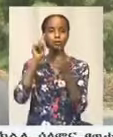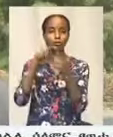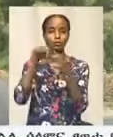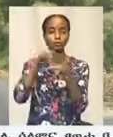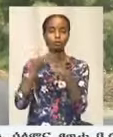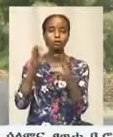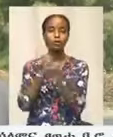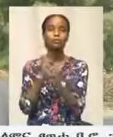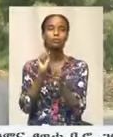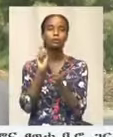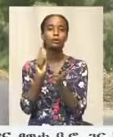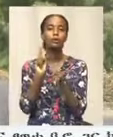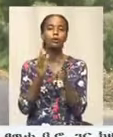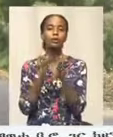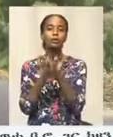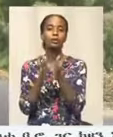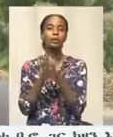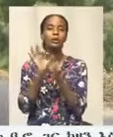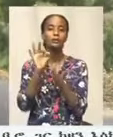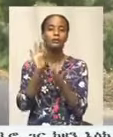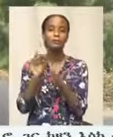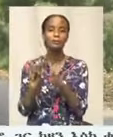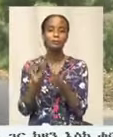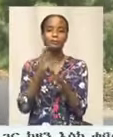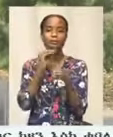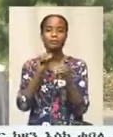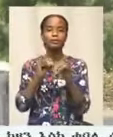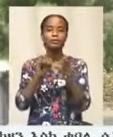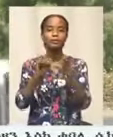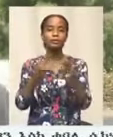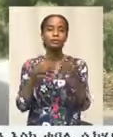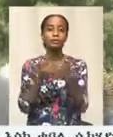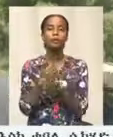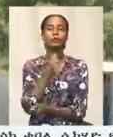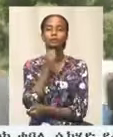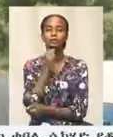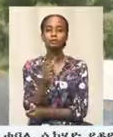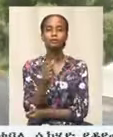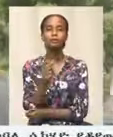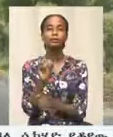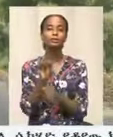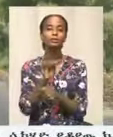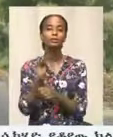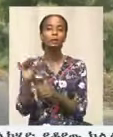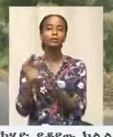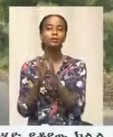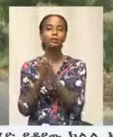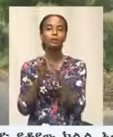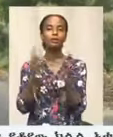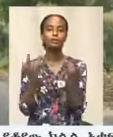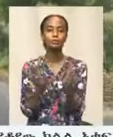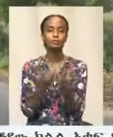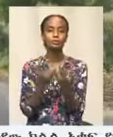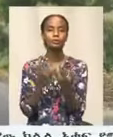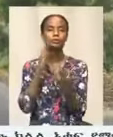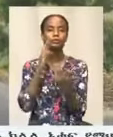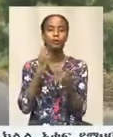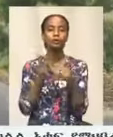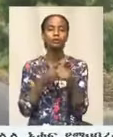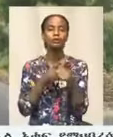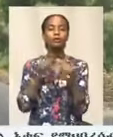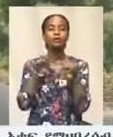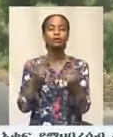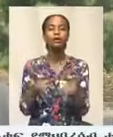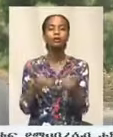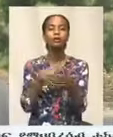አንዱ የወልቂጤ ኤፍኤም ስርጭት የማይደርስባቸው የምስራቅ ጉራጌ ዞን አካባቢዎች አንዱ ነው እና ዛሬ